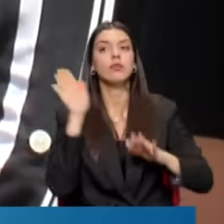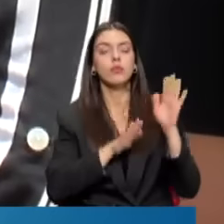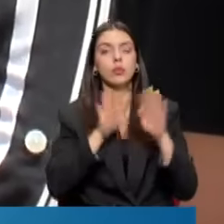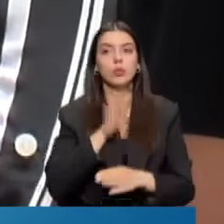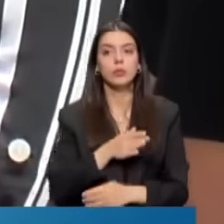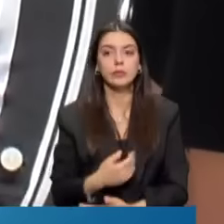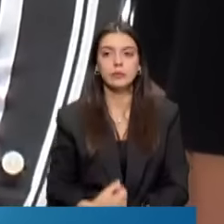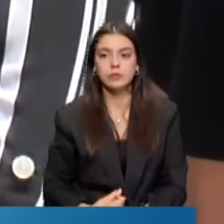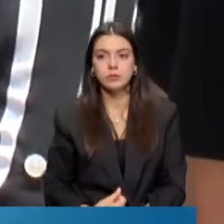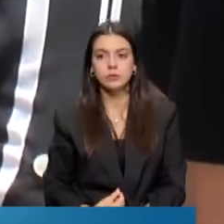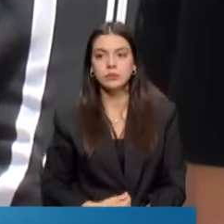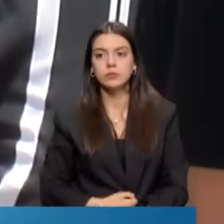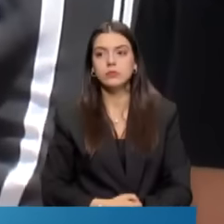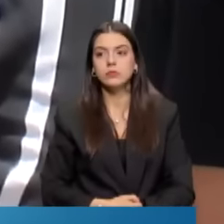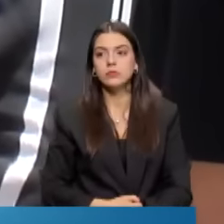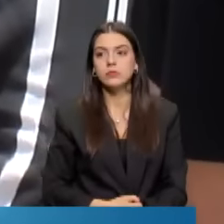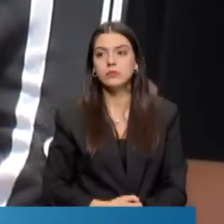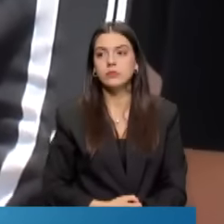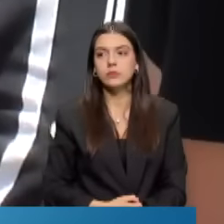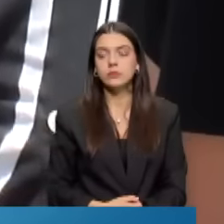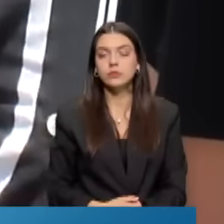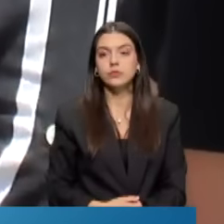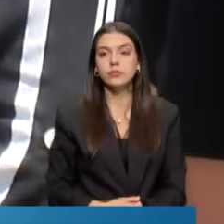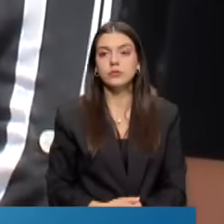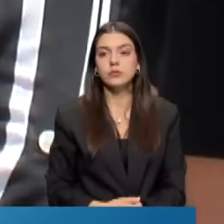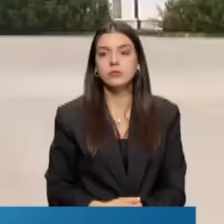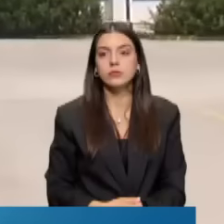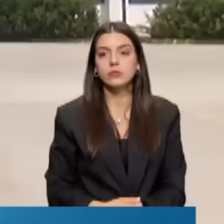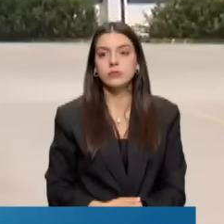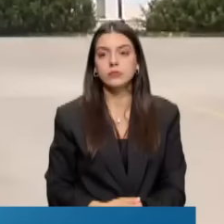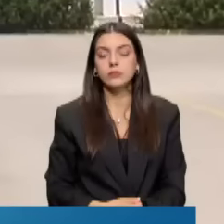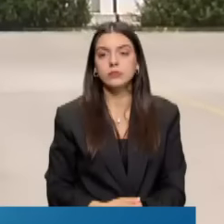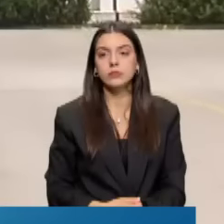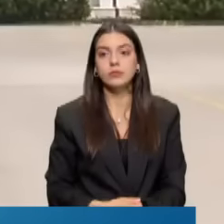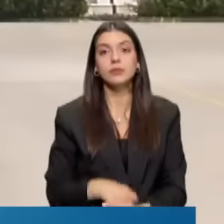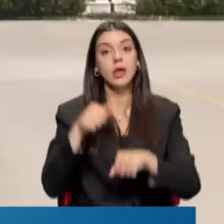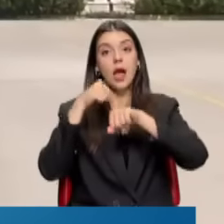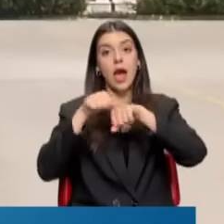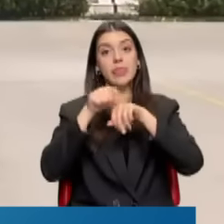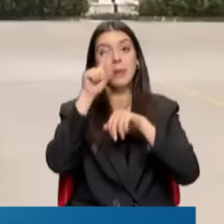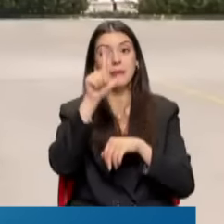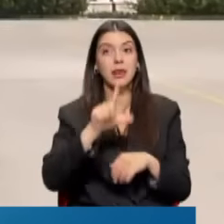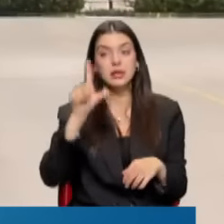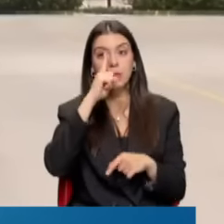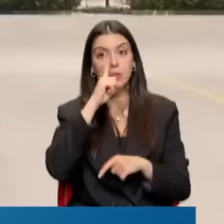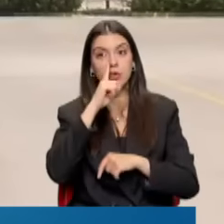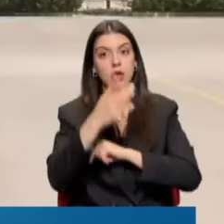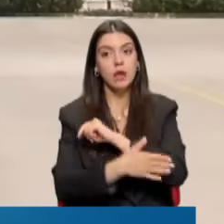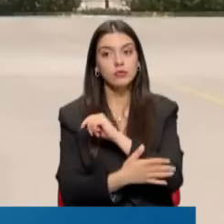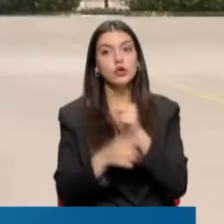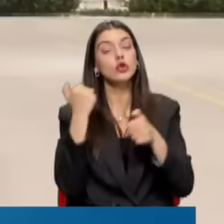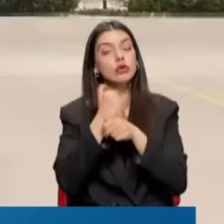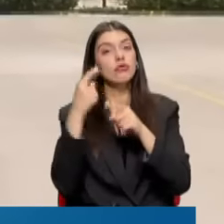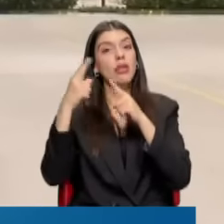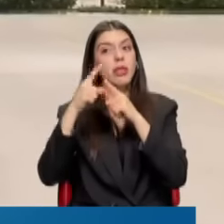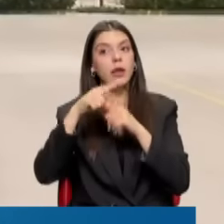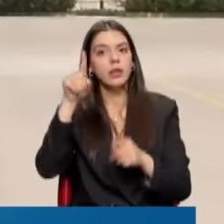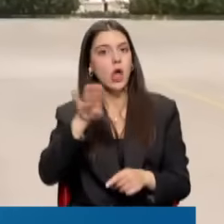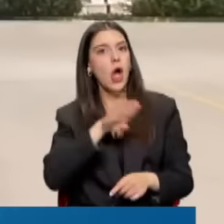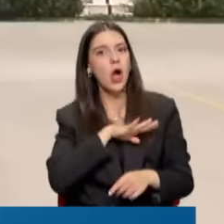Susma Aykır şiddete hayır Antalya'daki bir lisenin Müdür Yardımcısı Gülşah Tekin